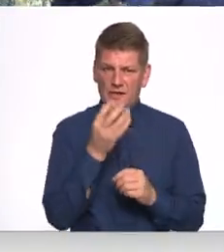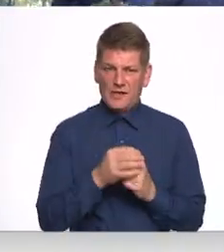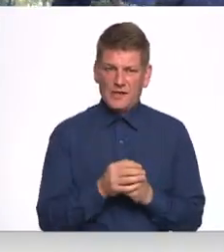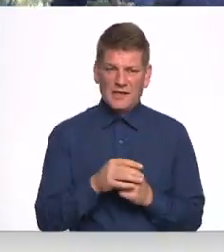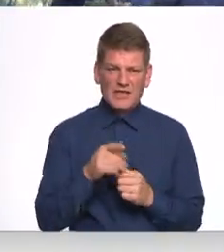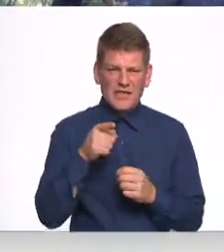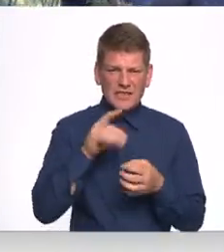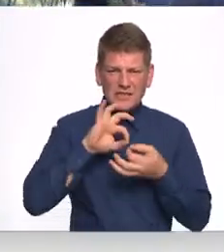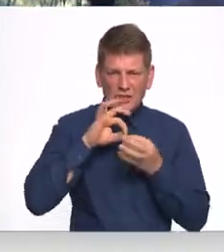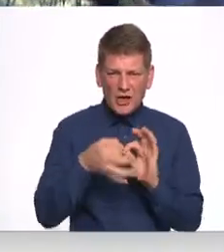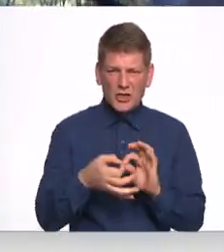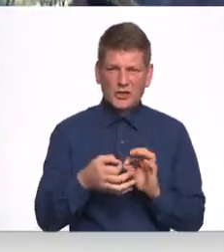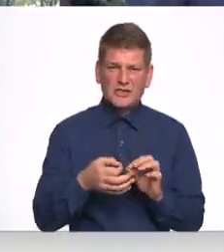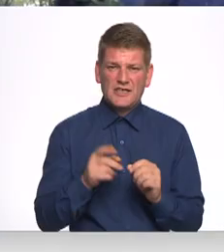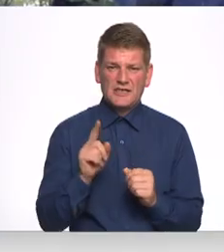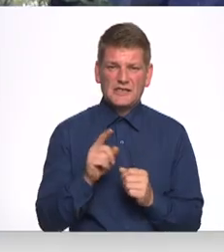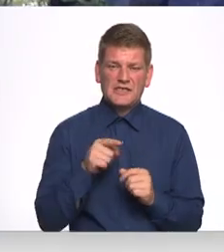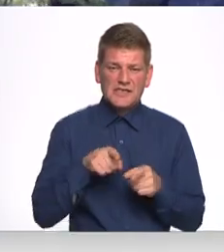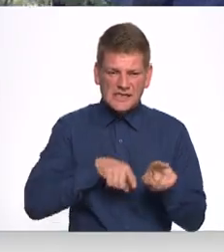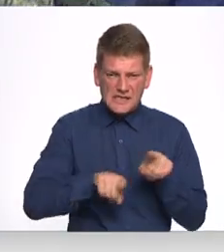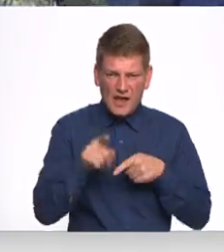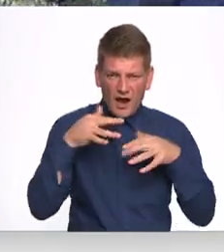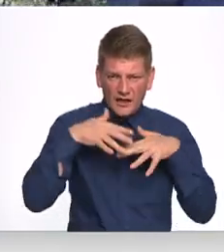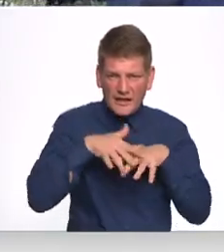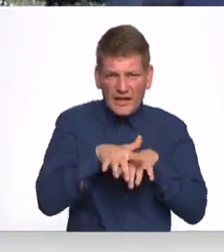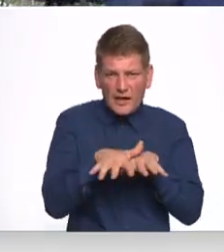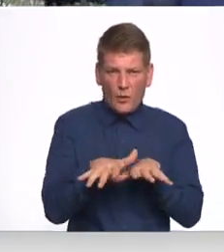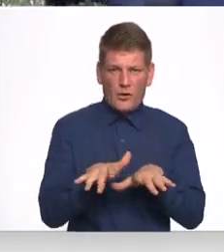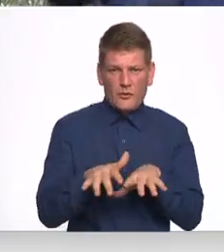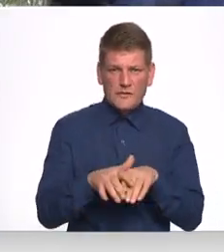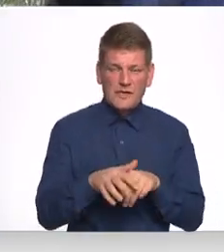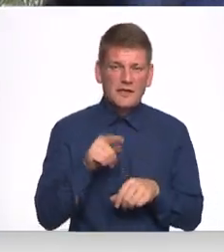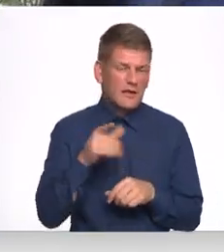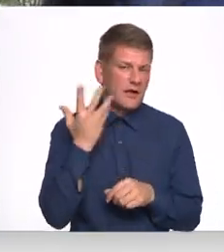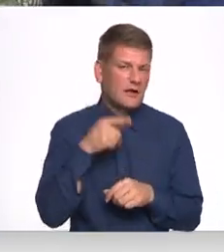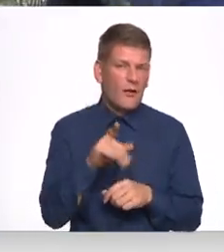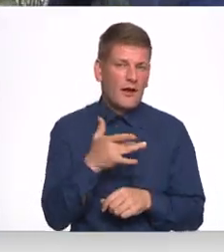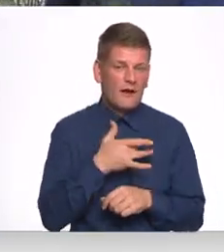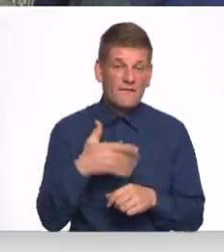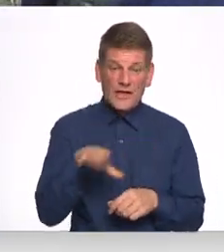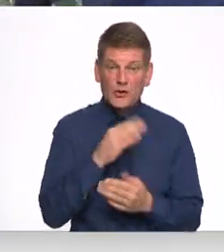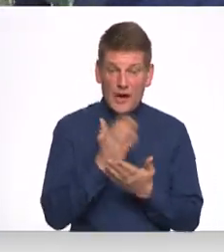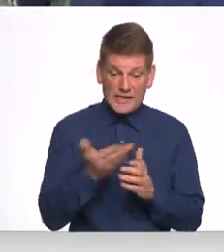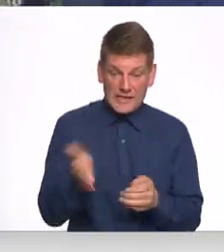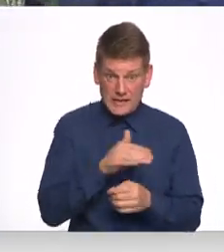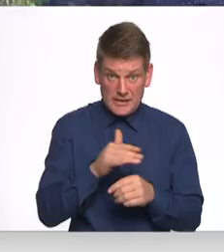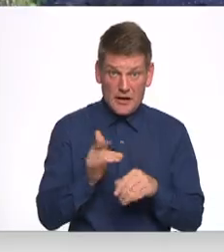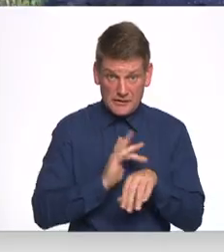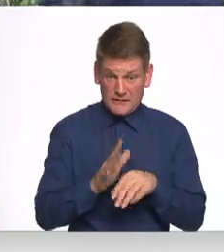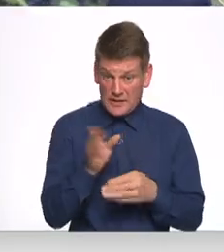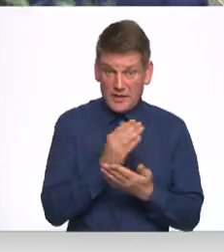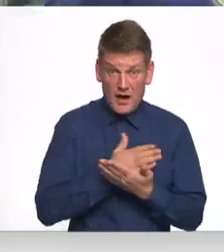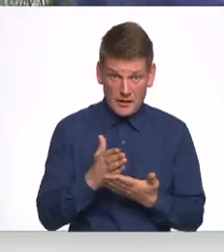Tik sarežģīts tas sakņu tīklojums ir, un tagad, kad tev liekas, ka viss jau esi izradis, jau viss ir